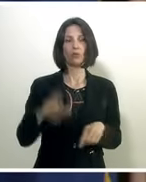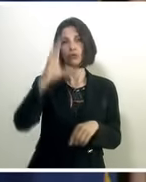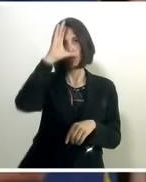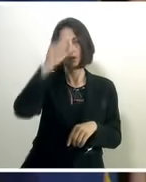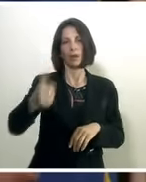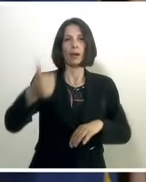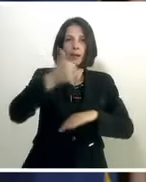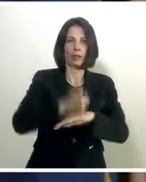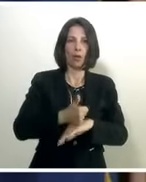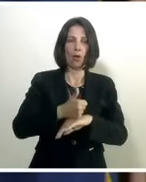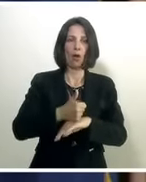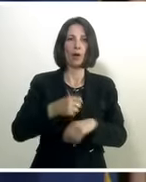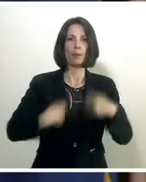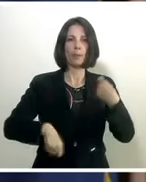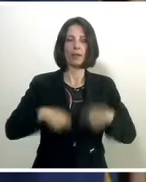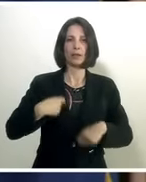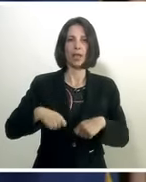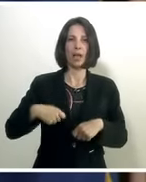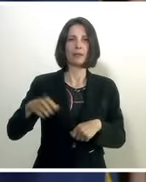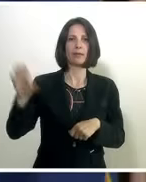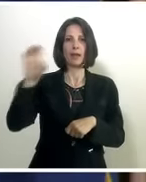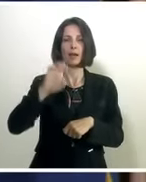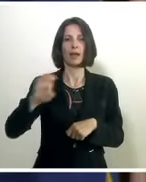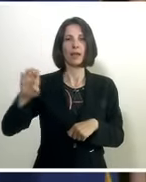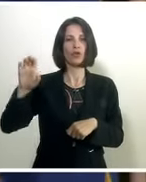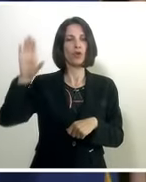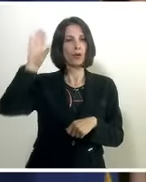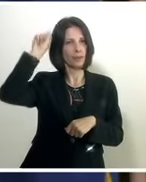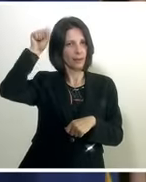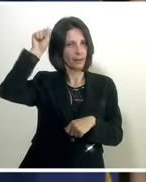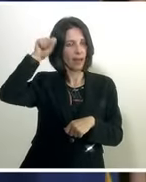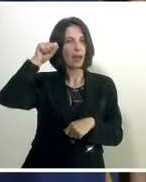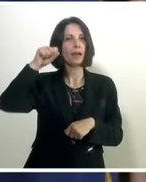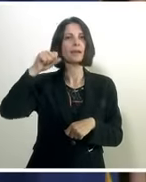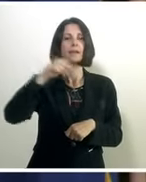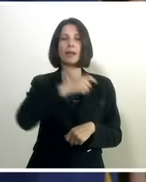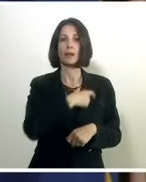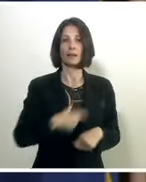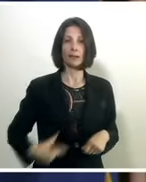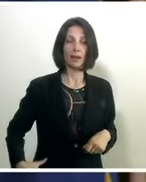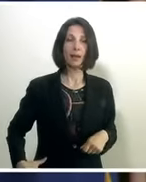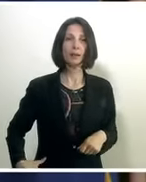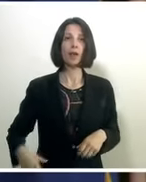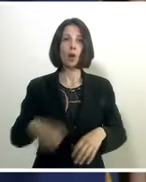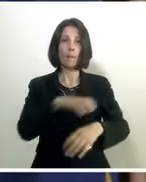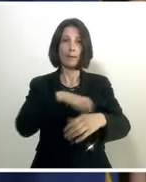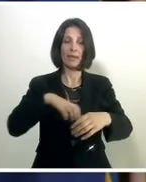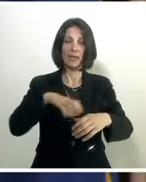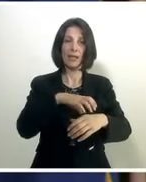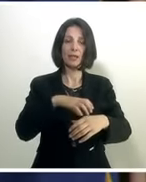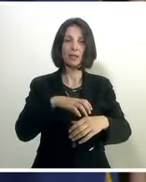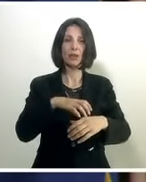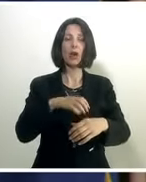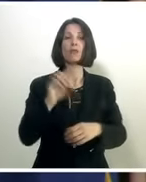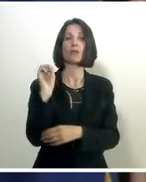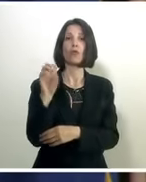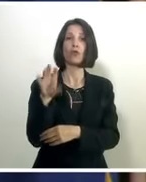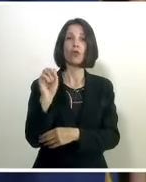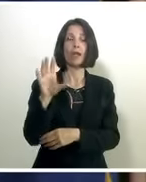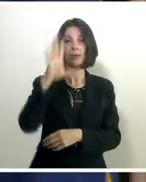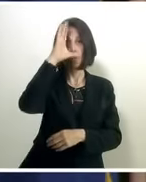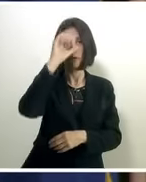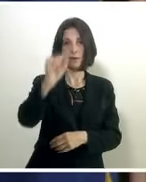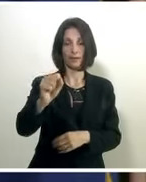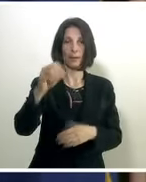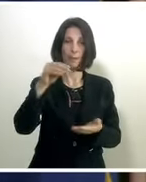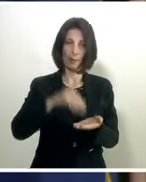Presidente della Regione alla signora ministra al sindaco a tutti i docenti universitari che sono presenti per